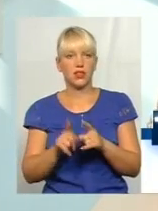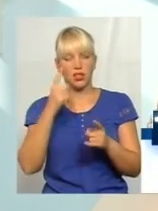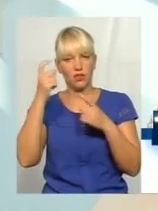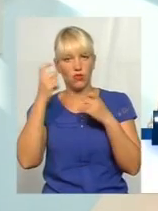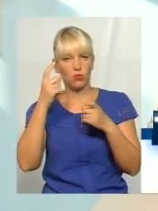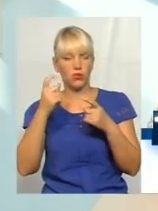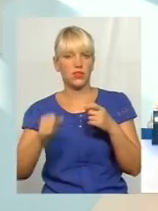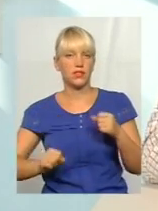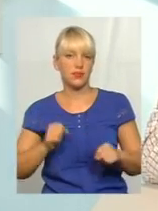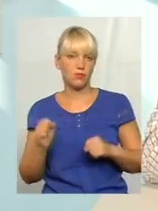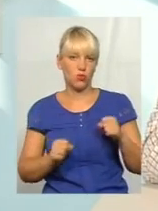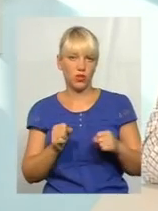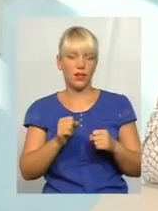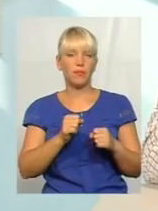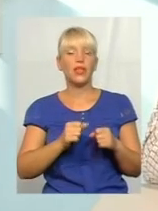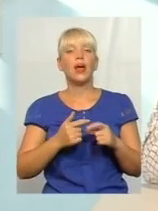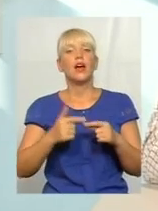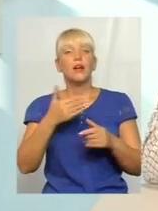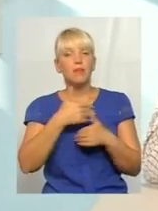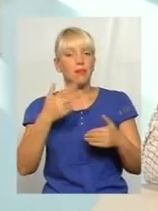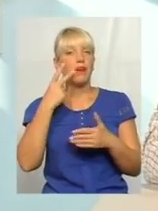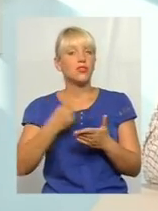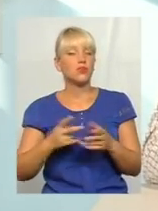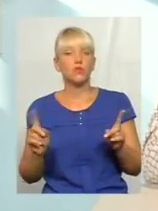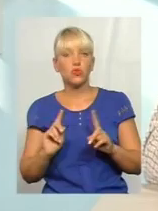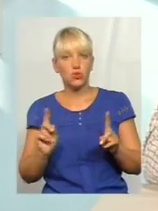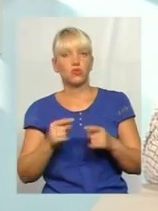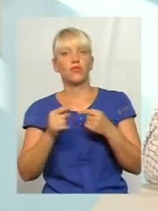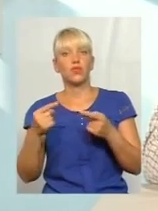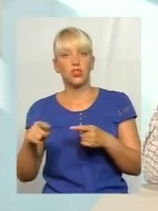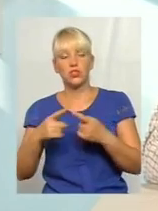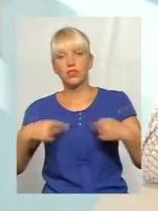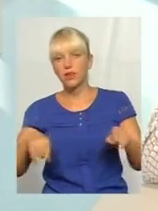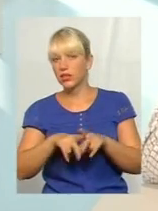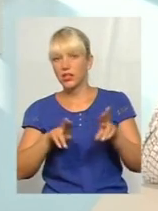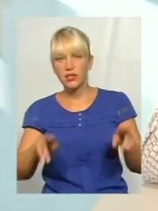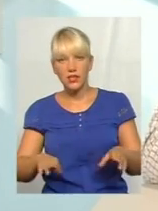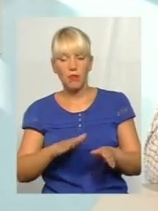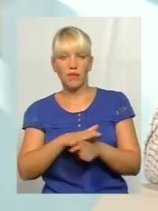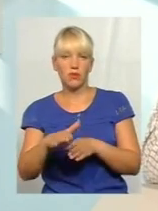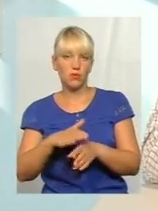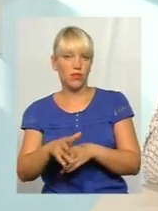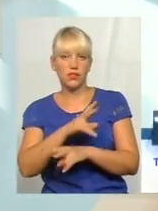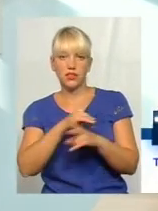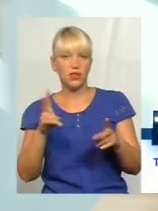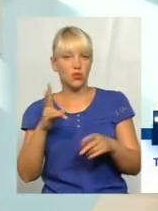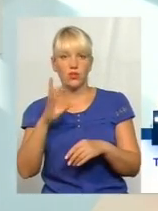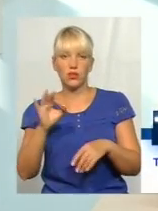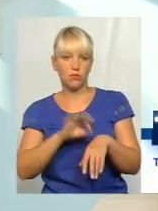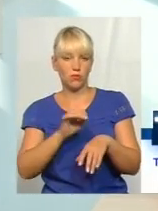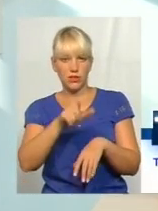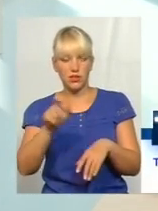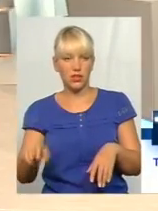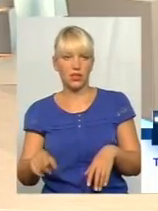збурення можна сказати Тобто ми бачимо що в інших сферах абсолютно так само відбувається і ніхто ну скажемо жодні пацієнти не приходять